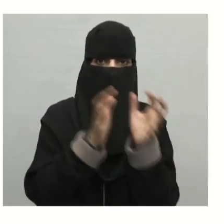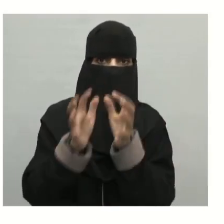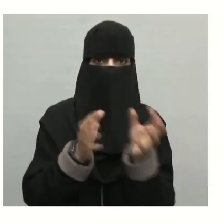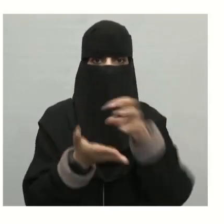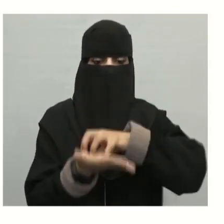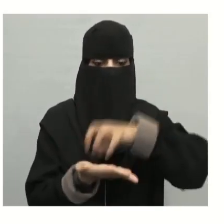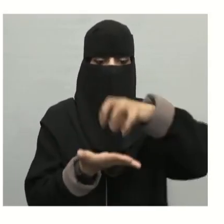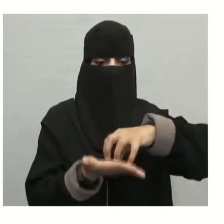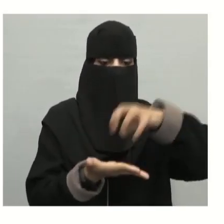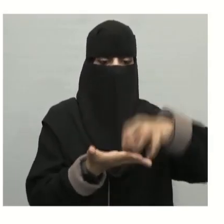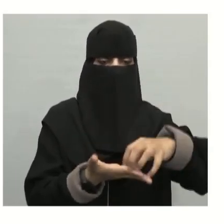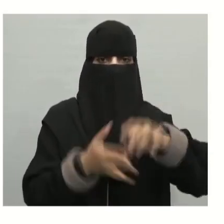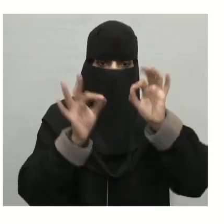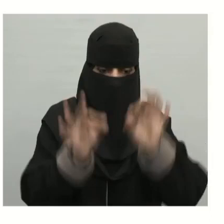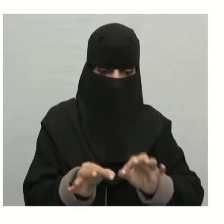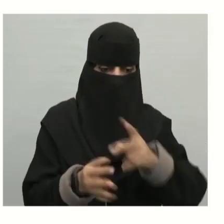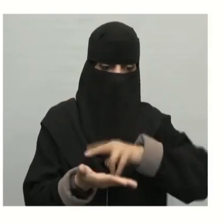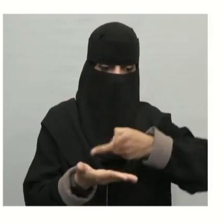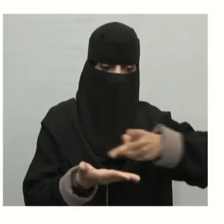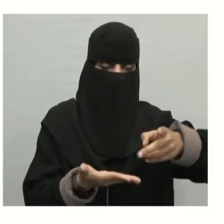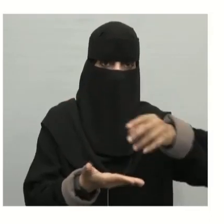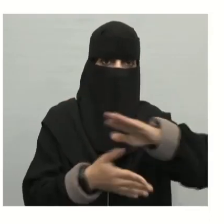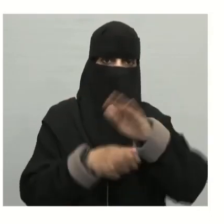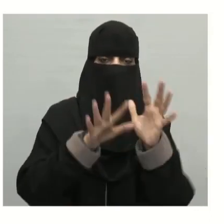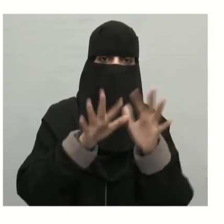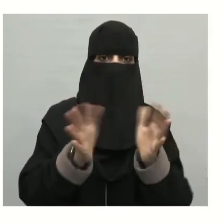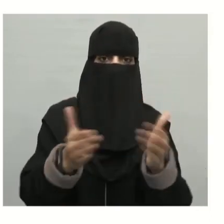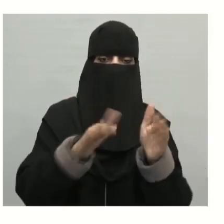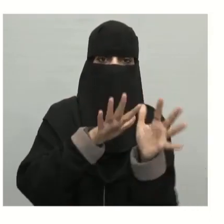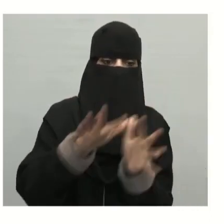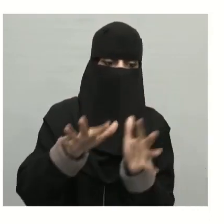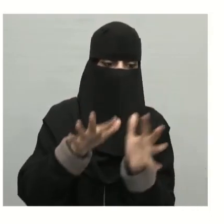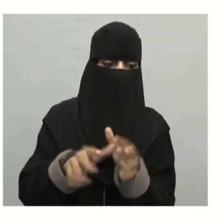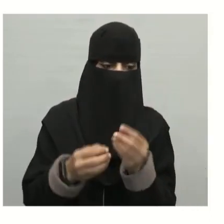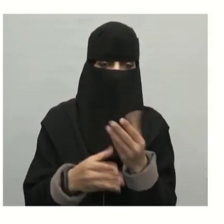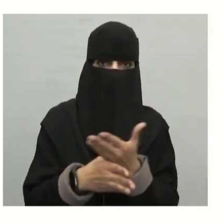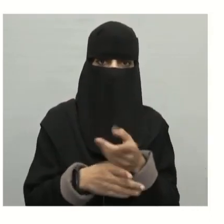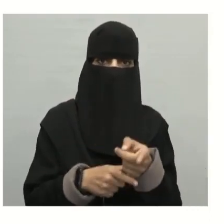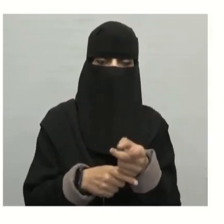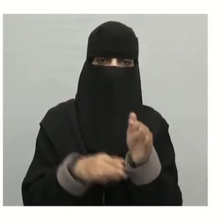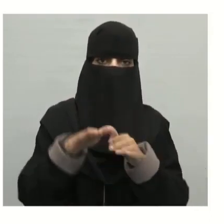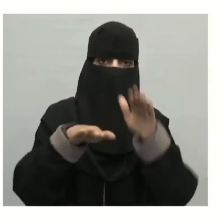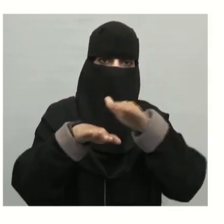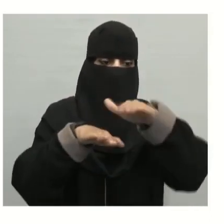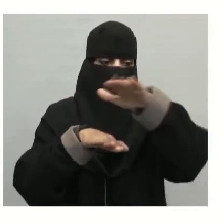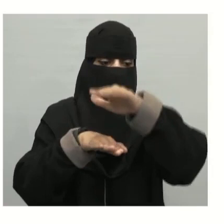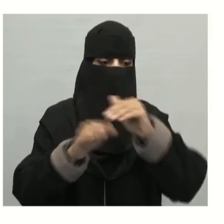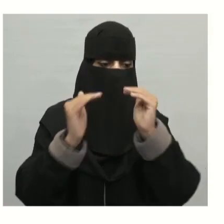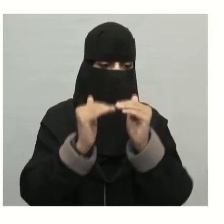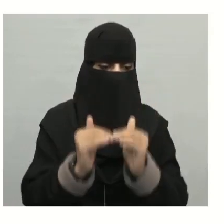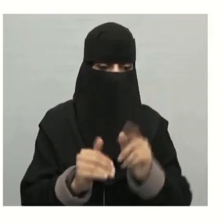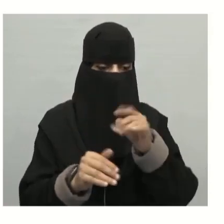بعوامل النقل الطبيعيه وتصل الى احواض الترسيب حيث ترسب تترسب في طبقات متوازيه